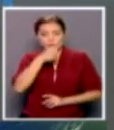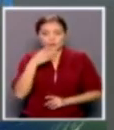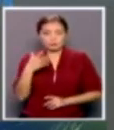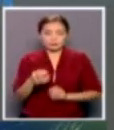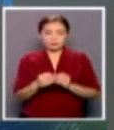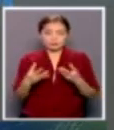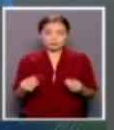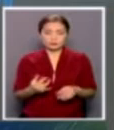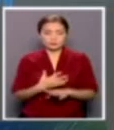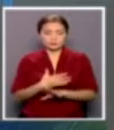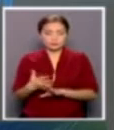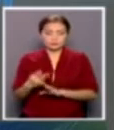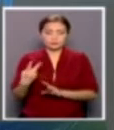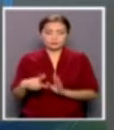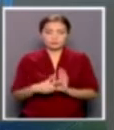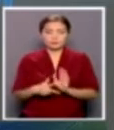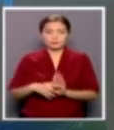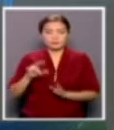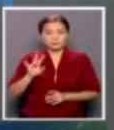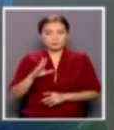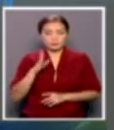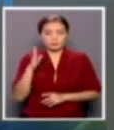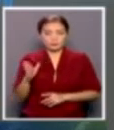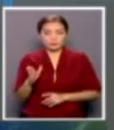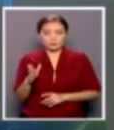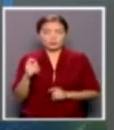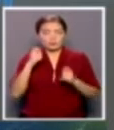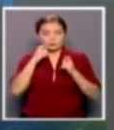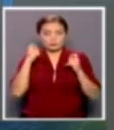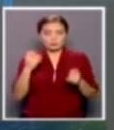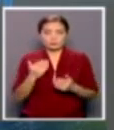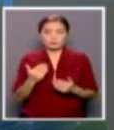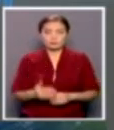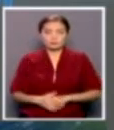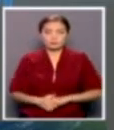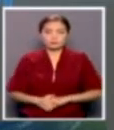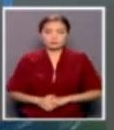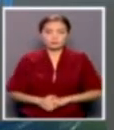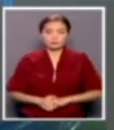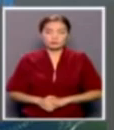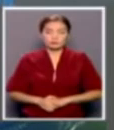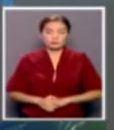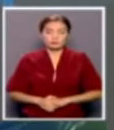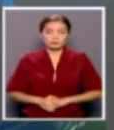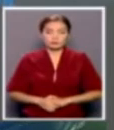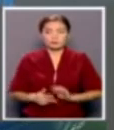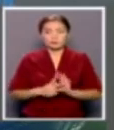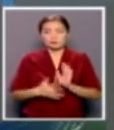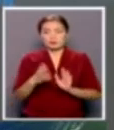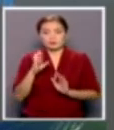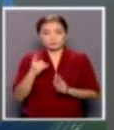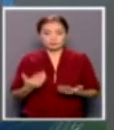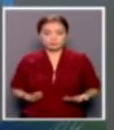10 күннен кейін 28 қарашада Жумекеннің туған күні. 85-ке толар еді тірі